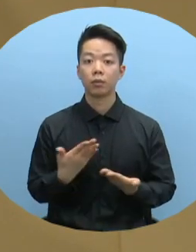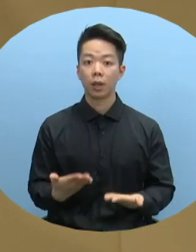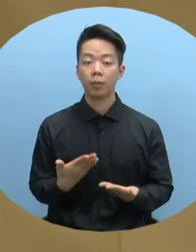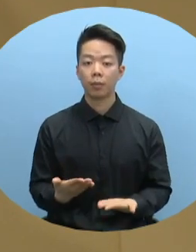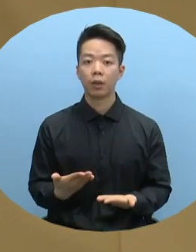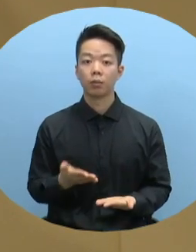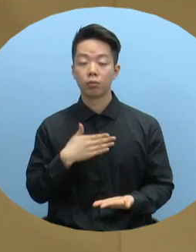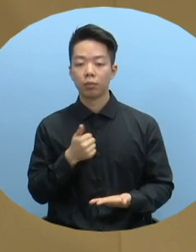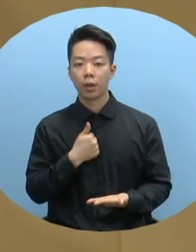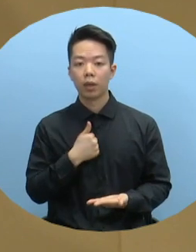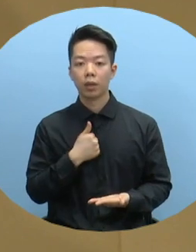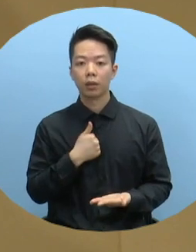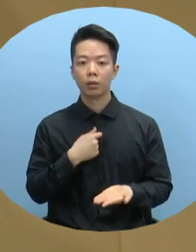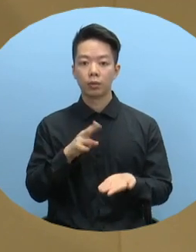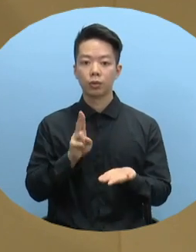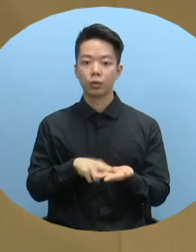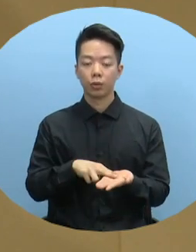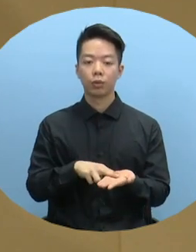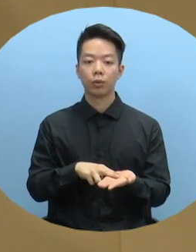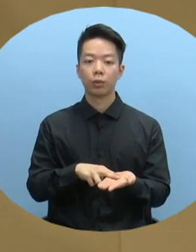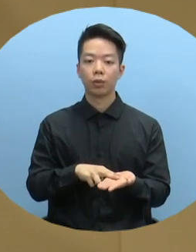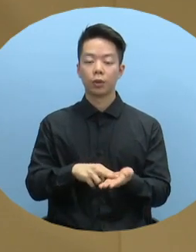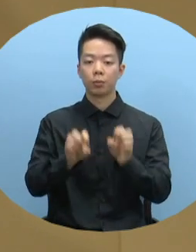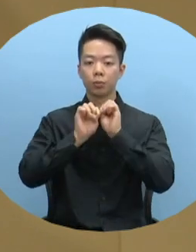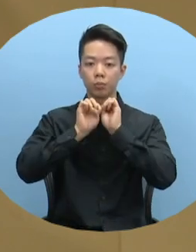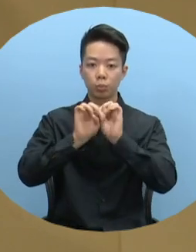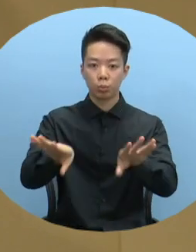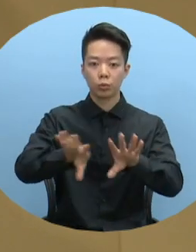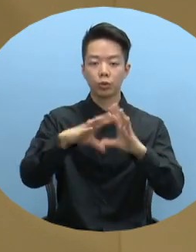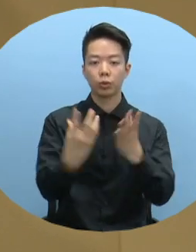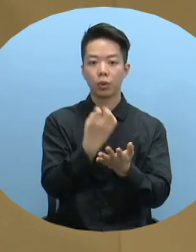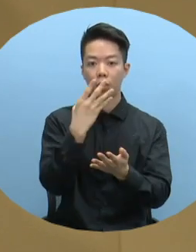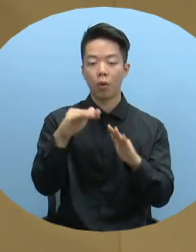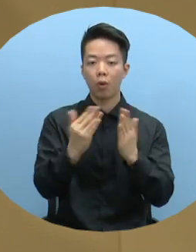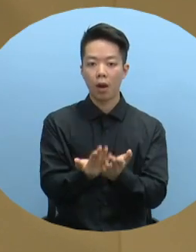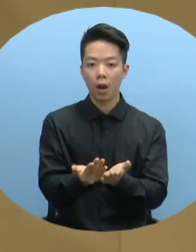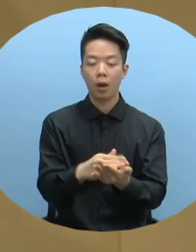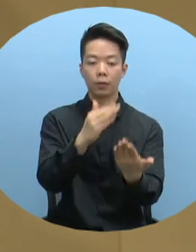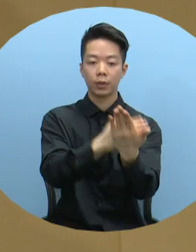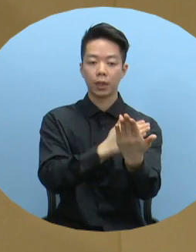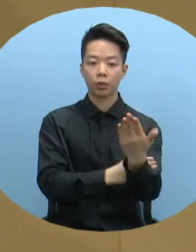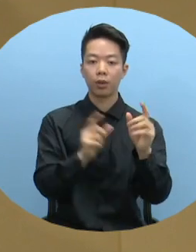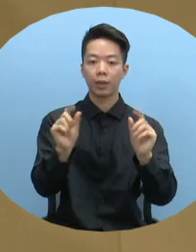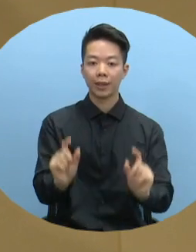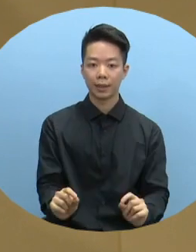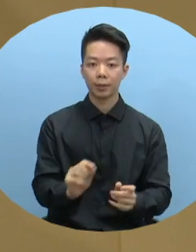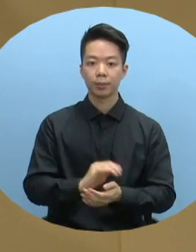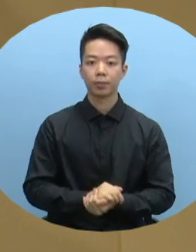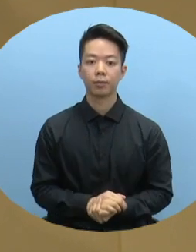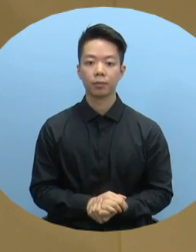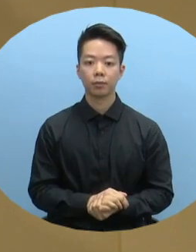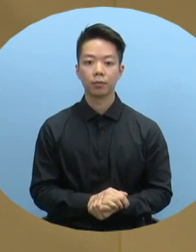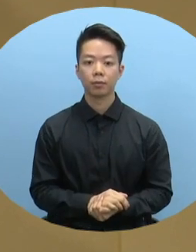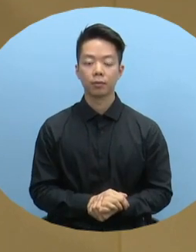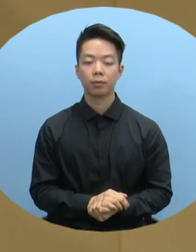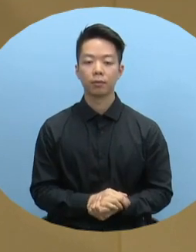啲都會發信俾全港嘅學校啦，解釋成個情況或者嗰個程序係點做。